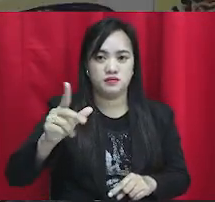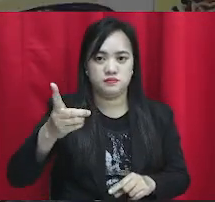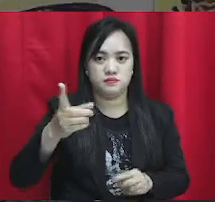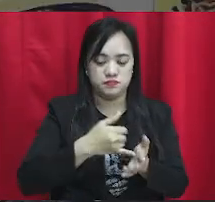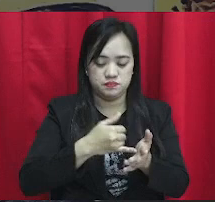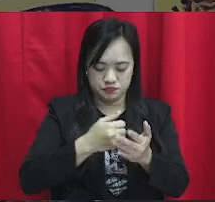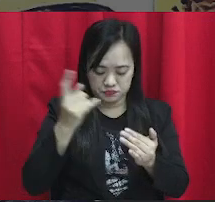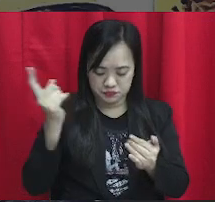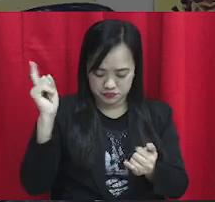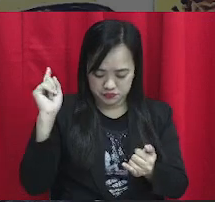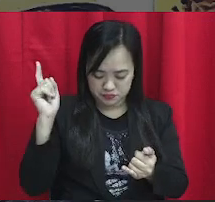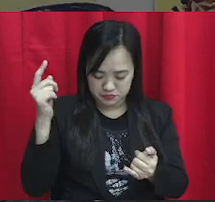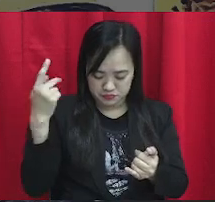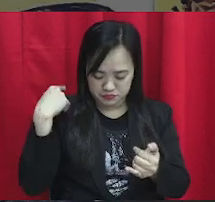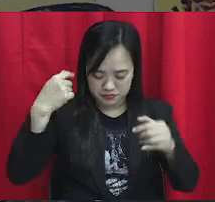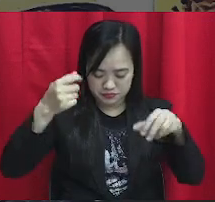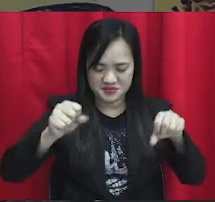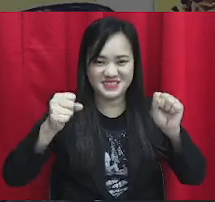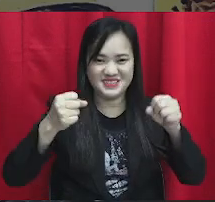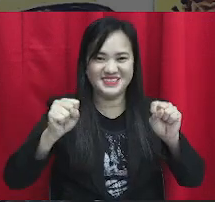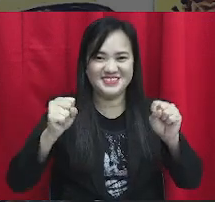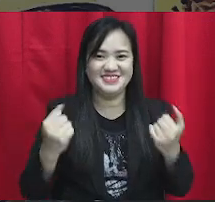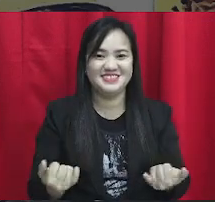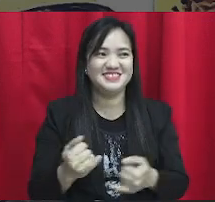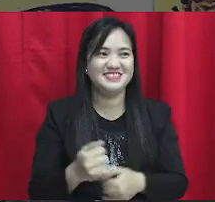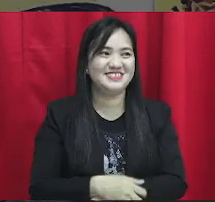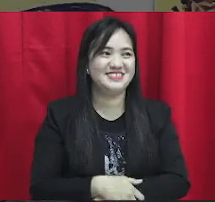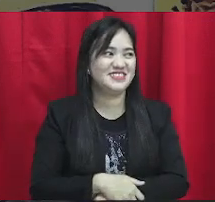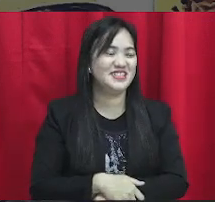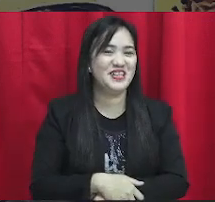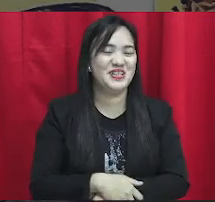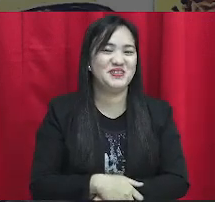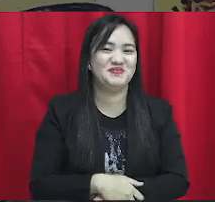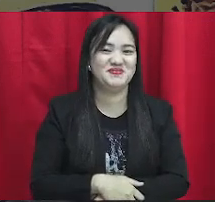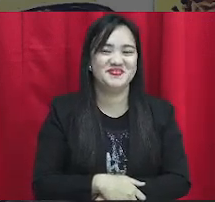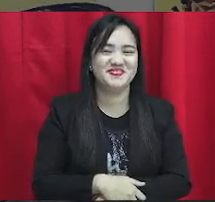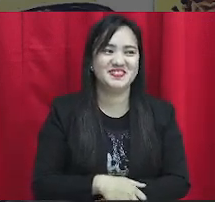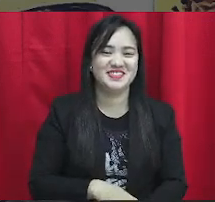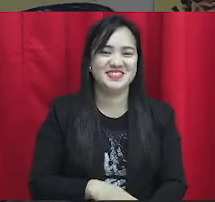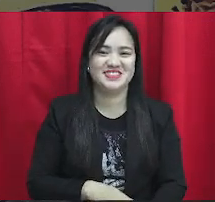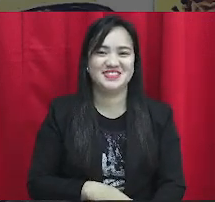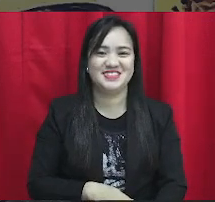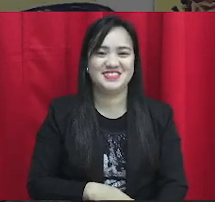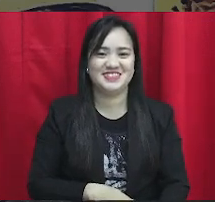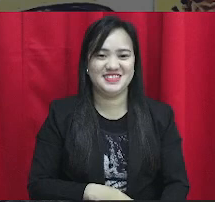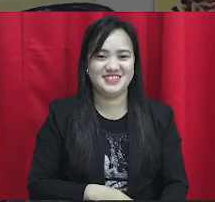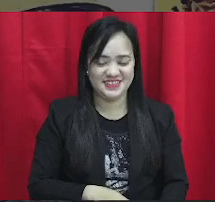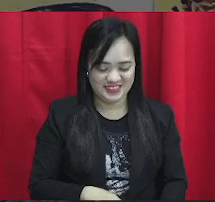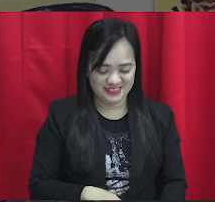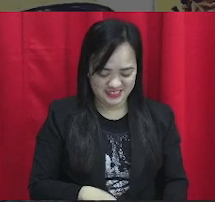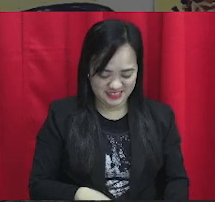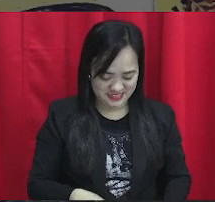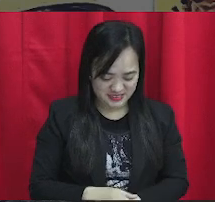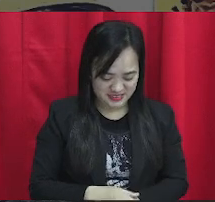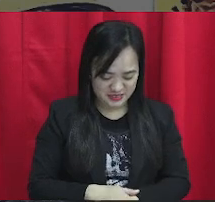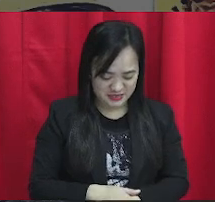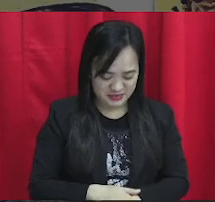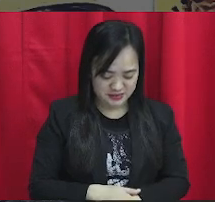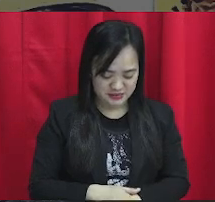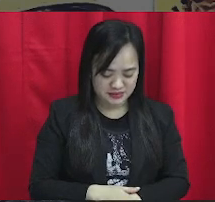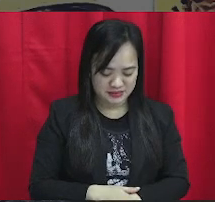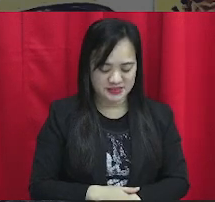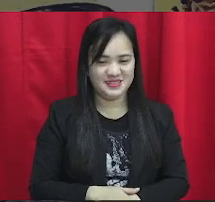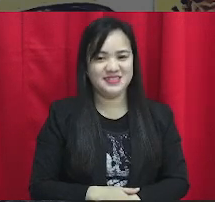Yan, may kasama tayong tricycle driver ngayon. Yeah, magandang tanghali, mga kabaptistan dyan. Hindi po